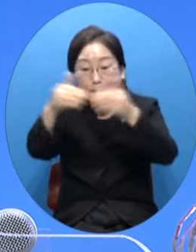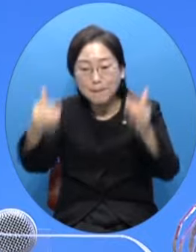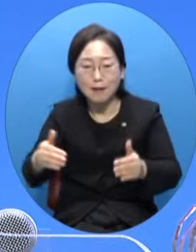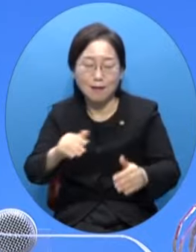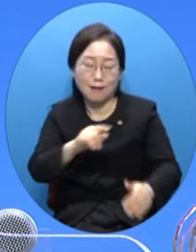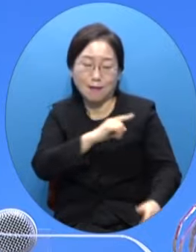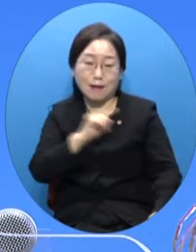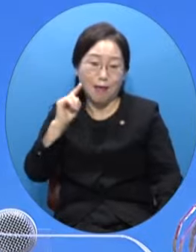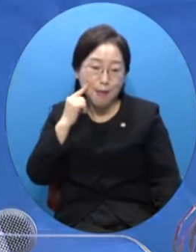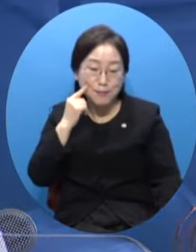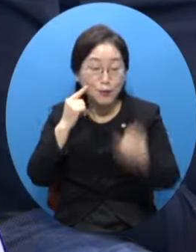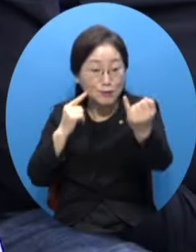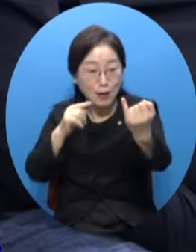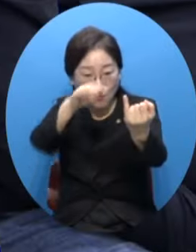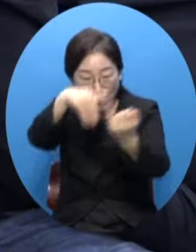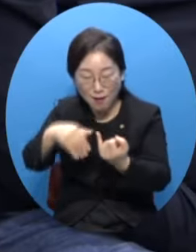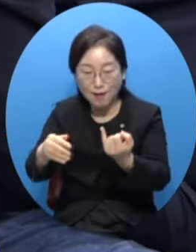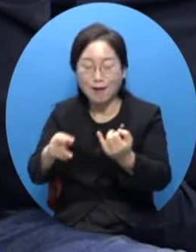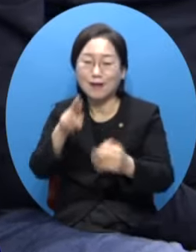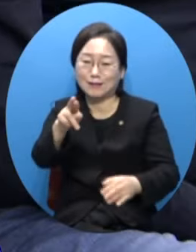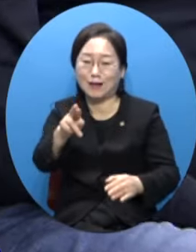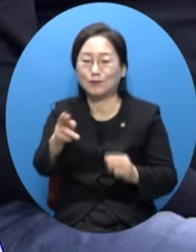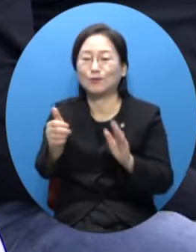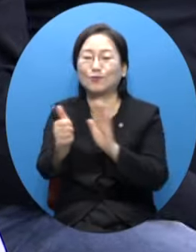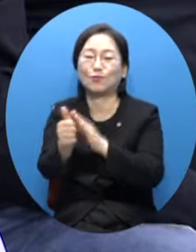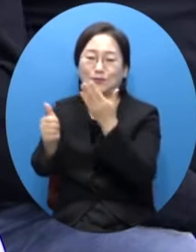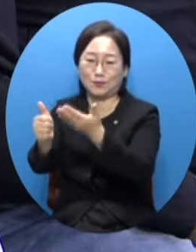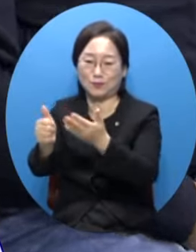여자아이를 짝꿍으로 앉혀가지고 그 여자아이가 이